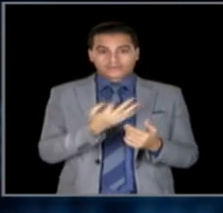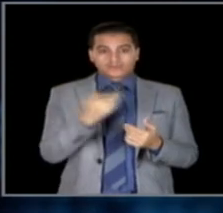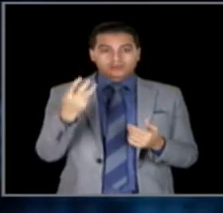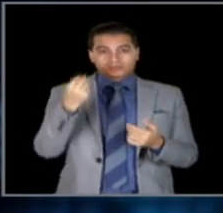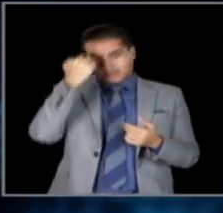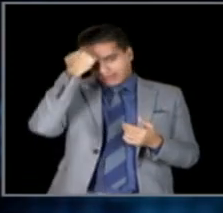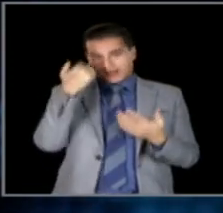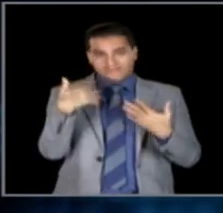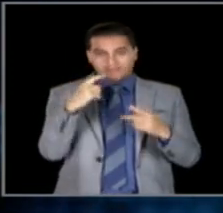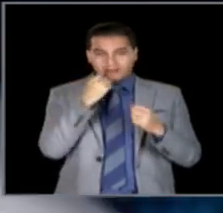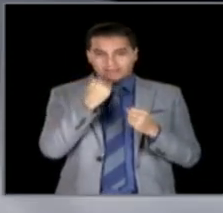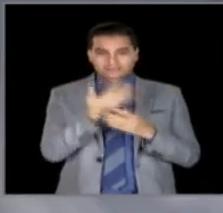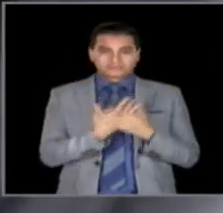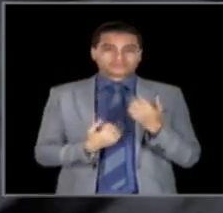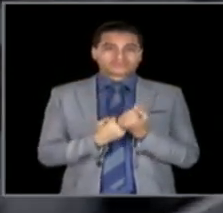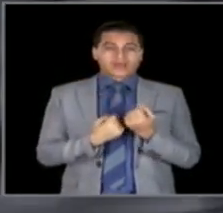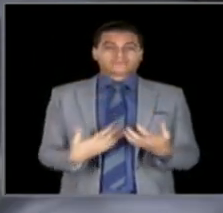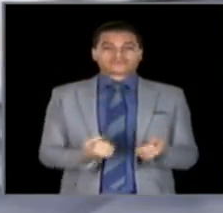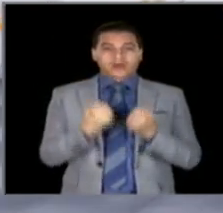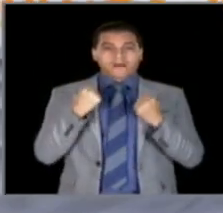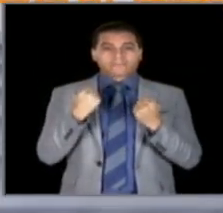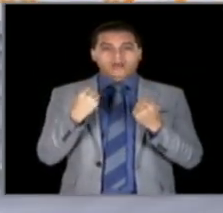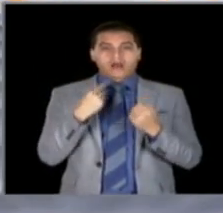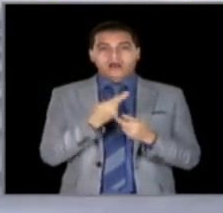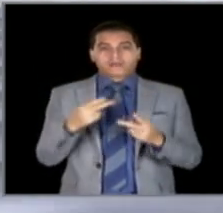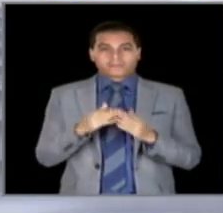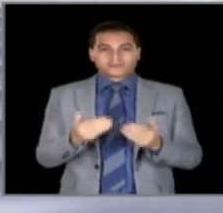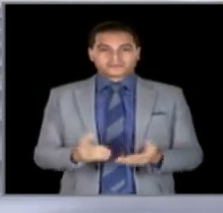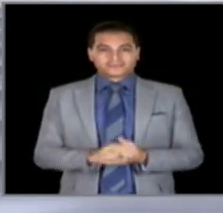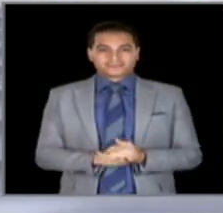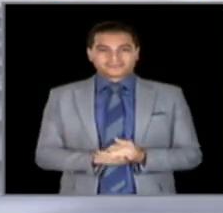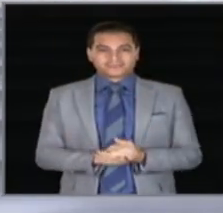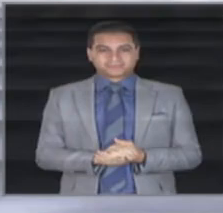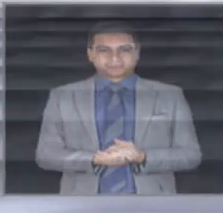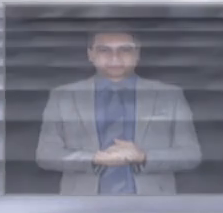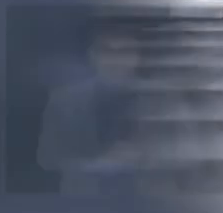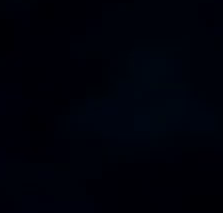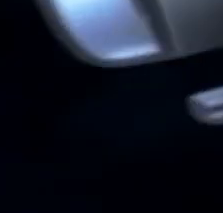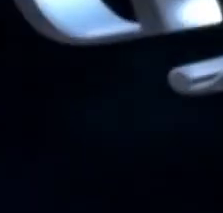330000 جنيه في خزنة البنك الأهلي لرعاية أبطال مصر الرياضيين.